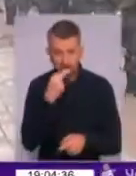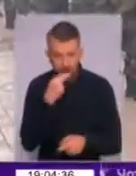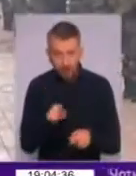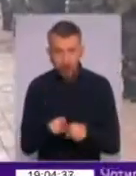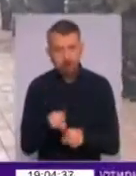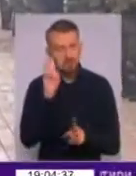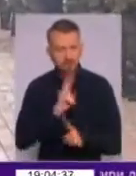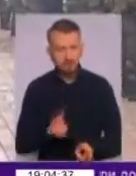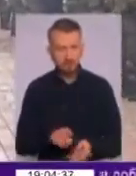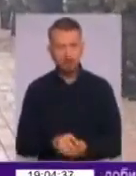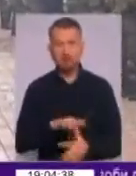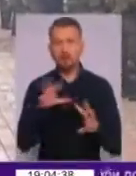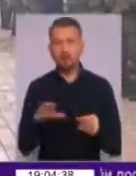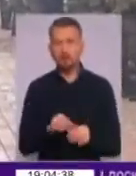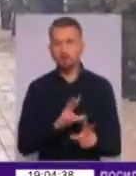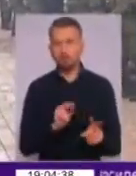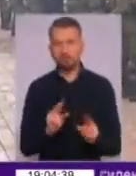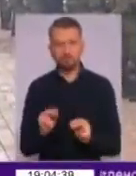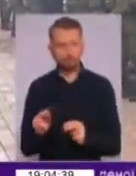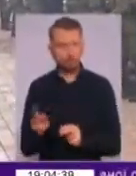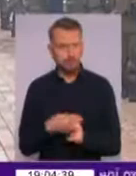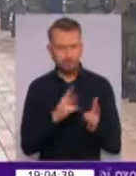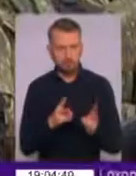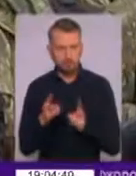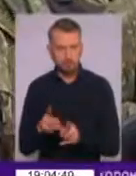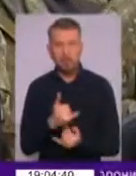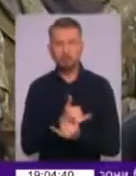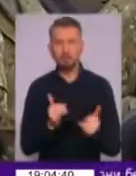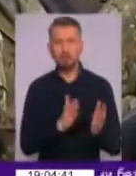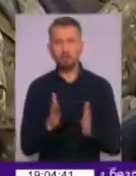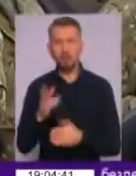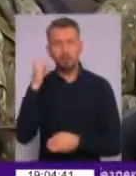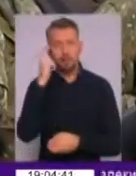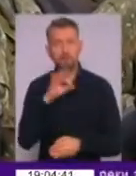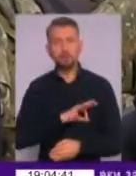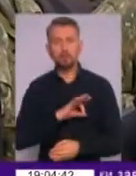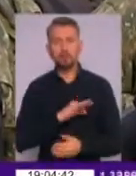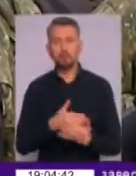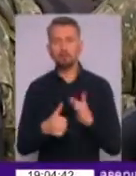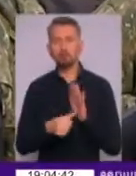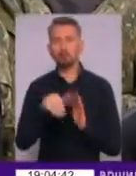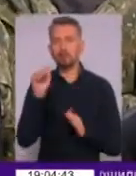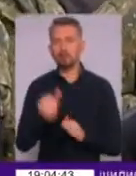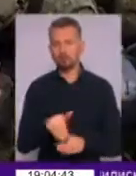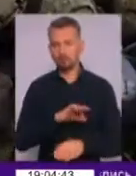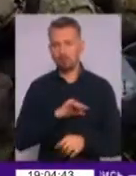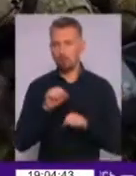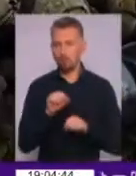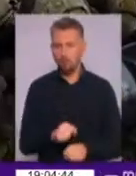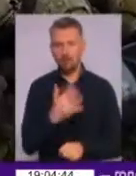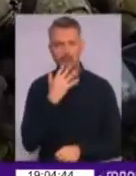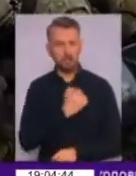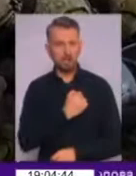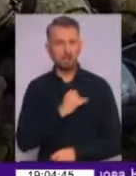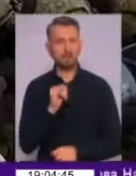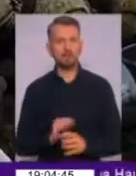знають. Загалом обійшлося без інцидентів. Для забезпечення порядку у столиці задіяли близько 6 тисяч правоохоронців, нацгвардійців